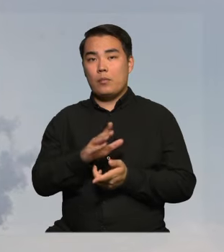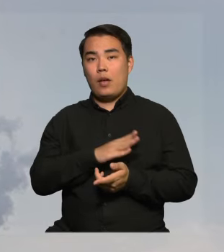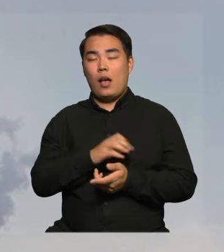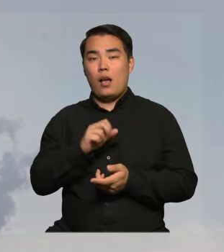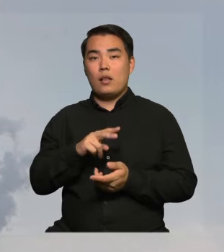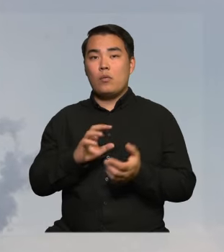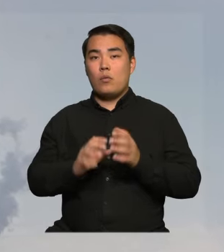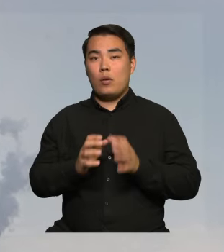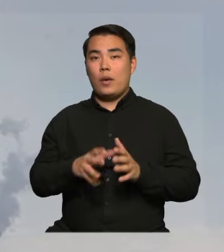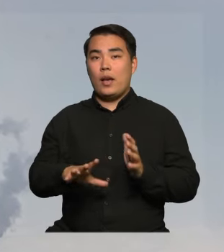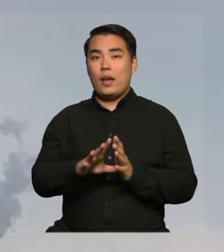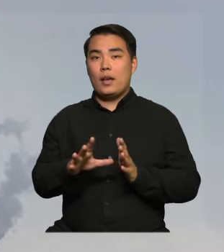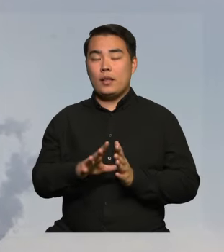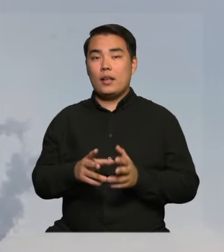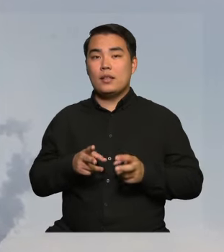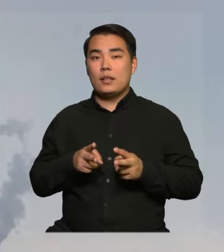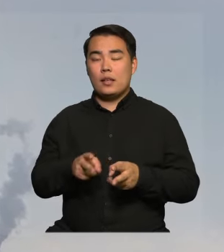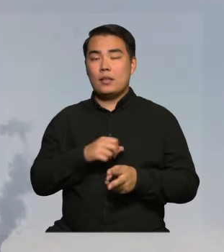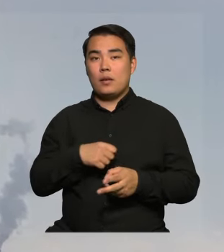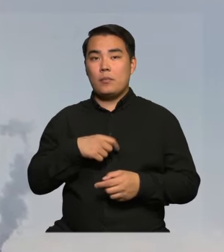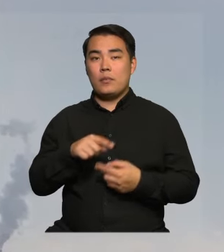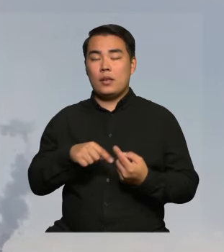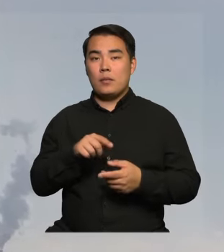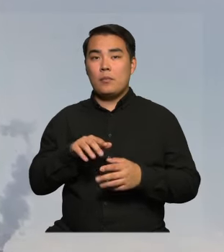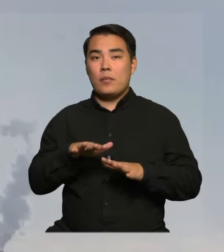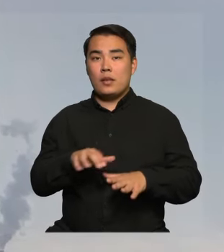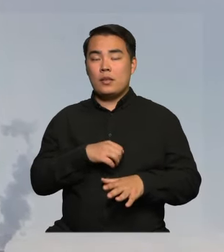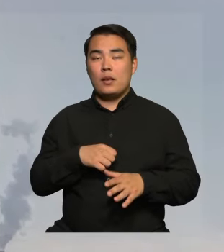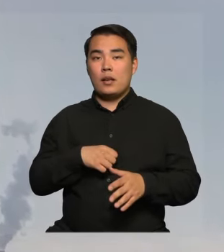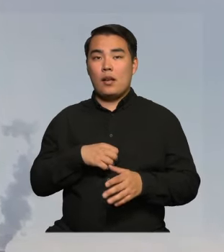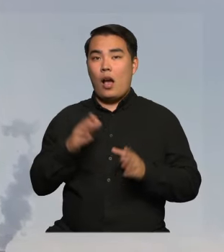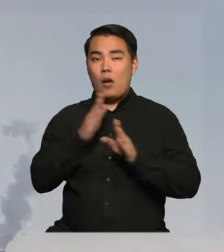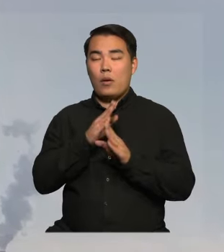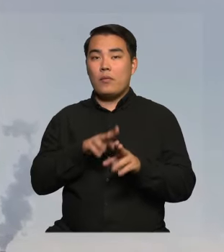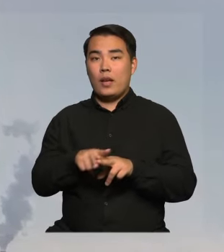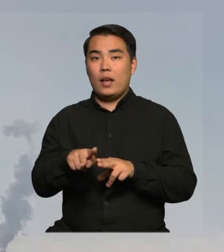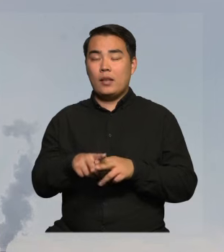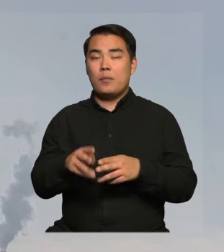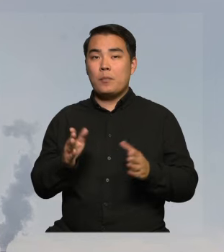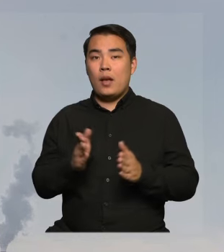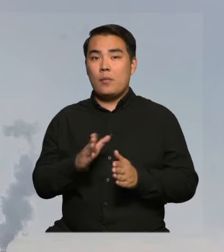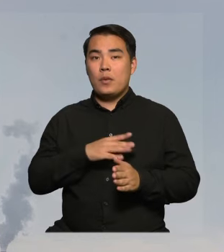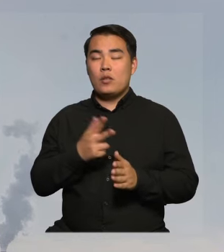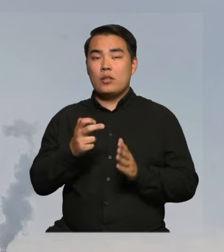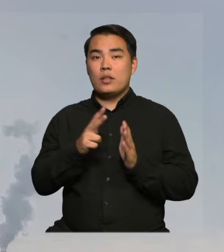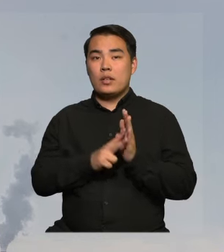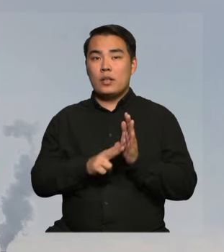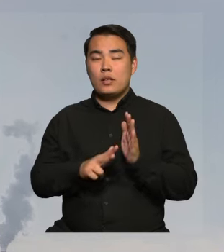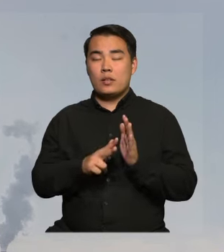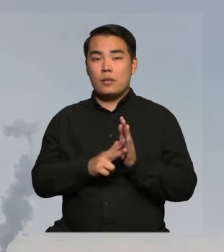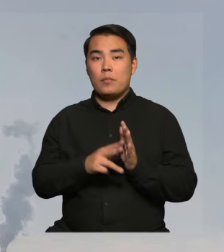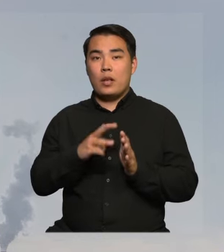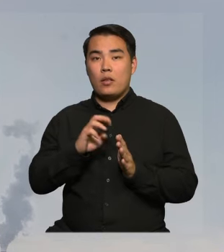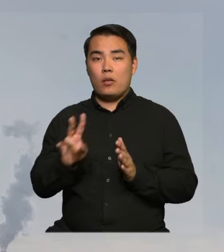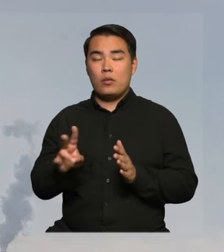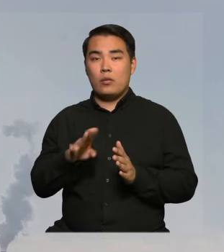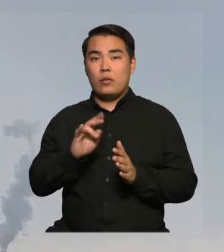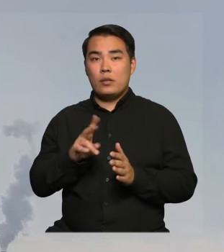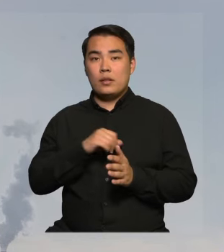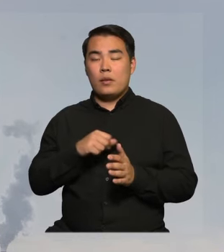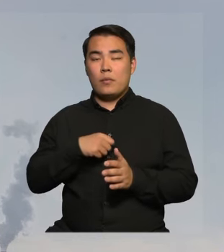Ал көмірден энергия өндіретін кәсіпорындар ауаны ластаудан антирекорд орнатқан. Былтыр 308 миллион тоннадан астам